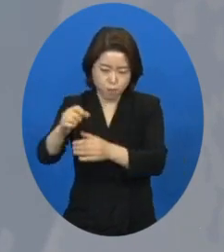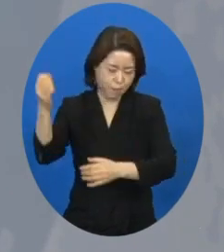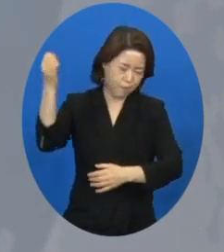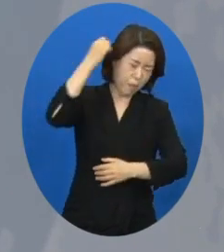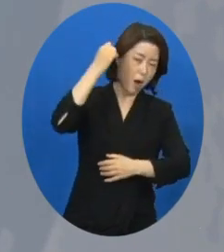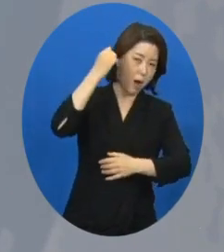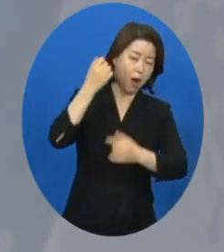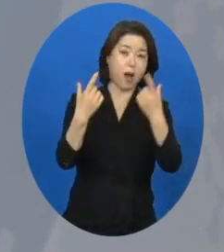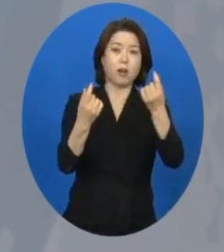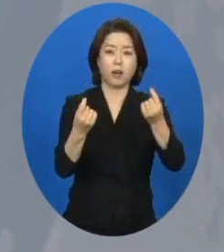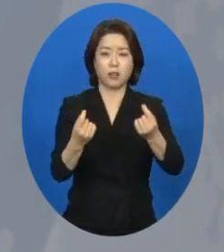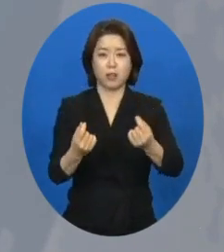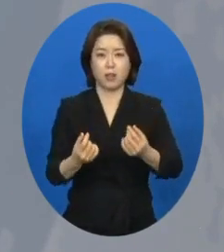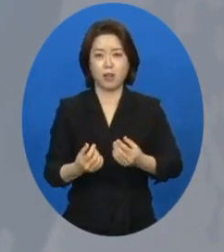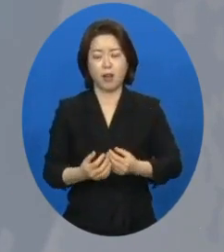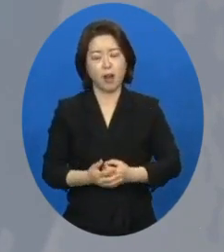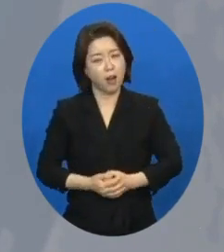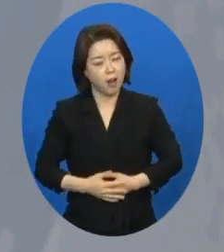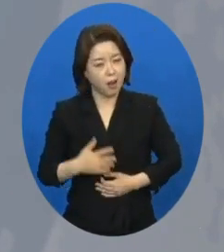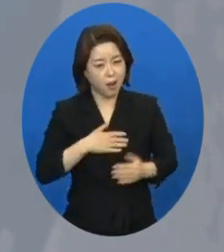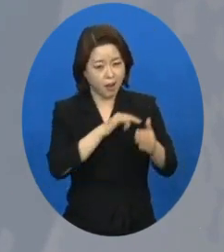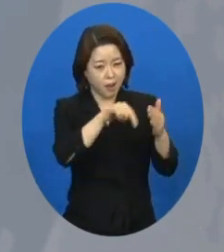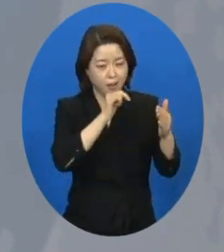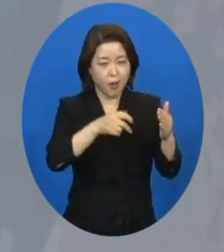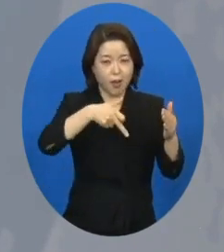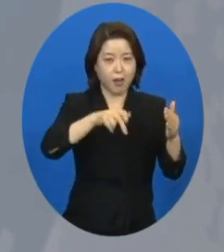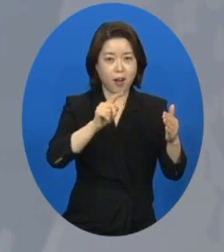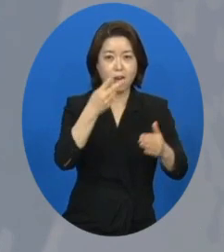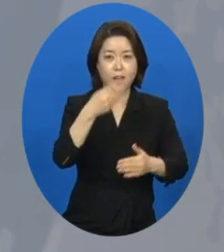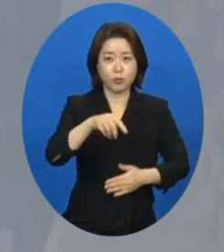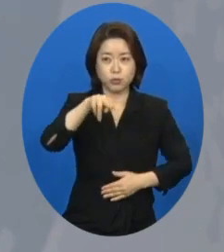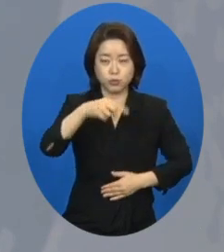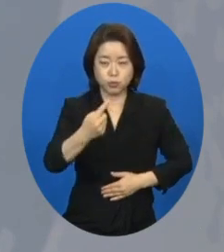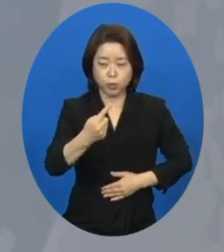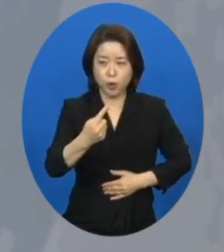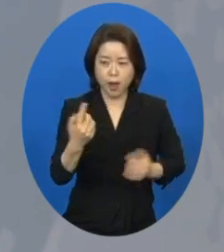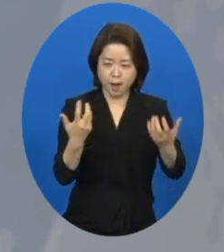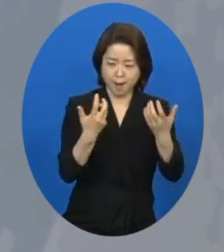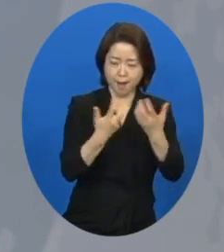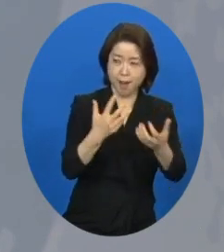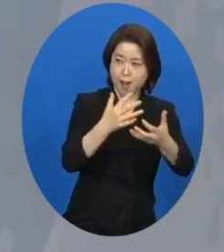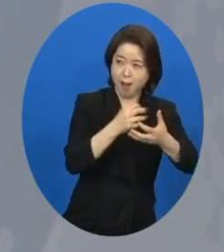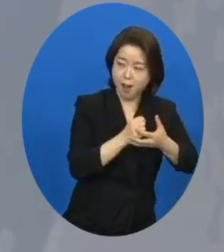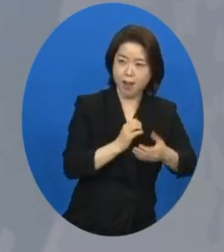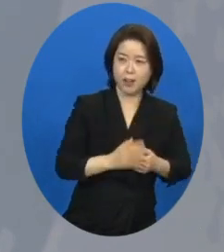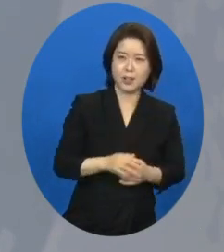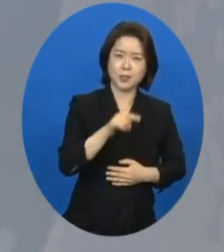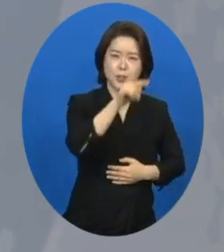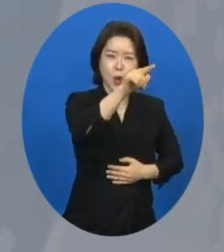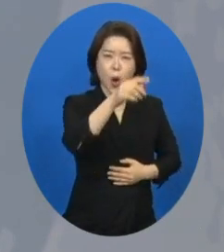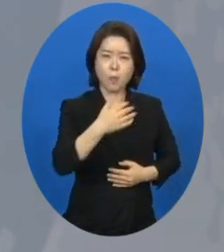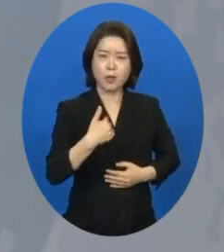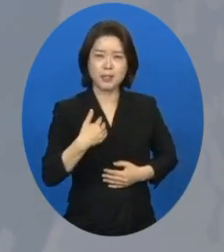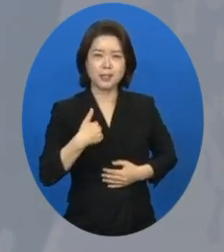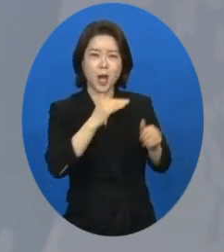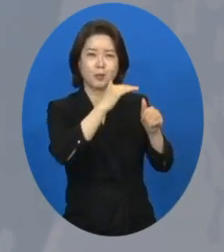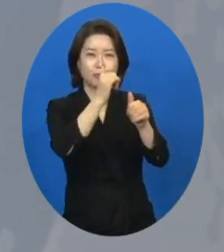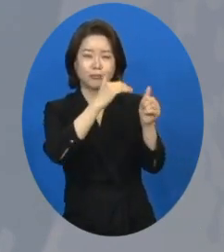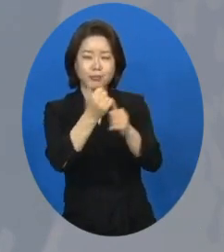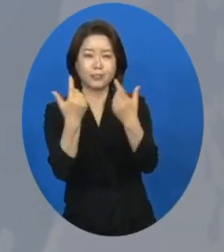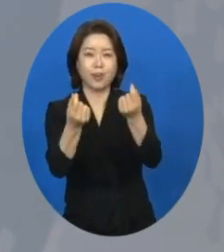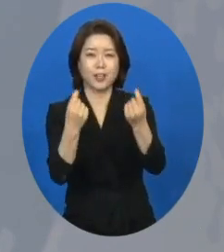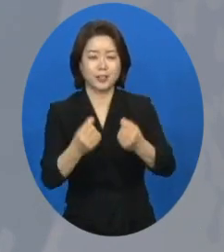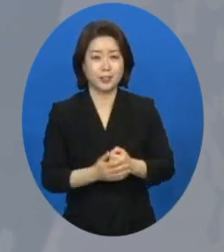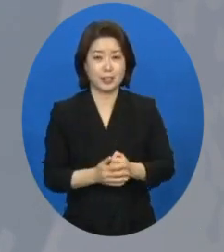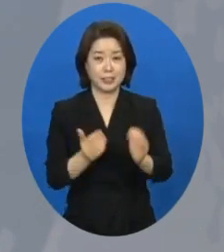내 가슴에는 카루소로 가득 차게 되었다. 저 지평선 너머에서 나를 부르는 소리가 들렸다. 나는 그